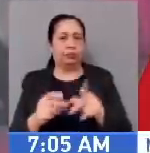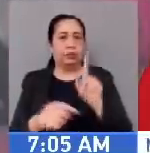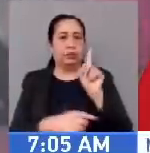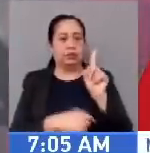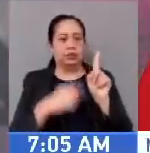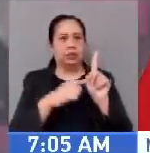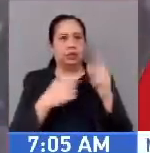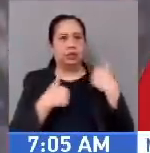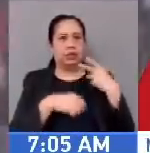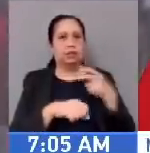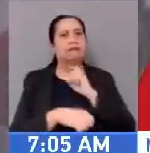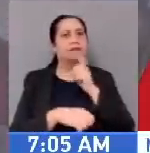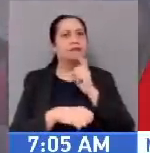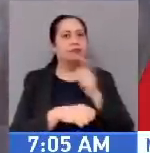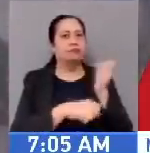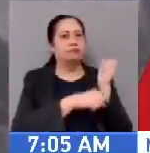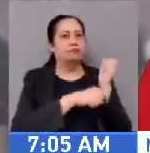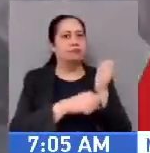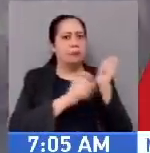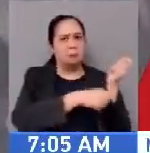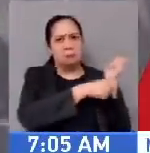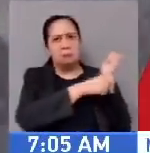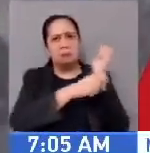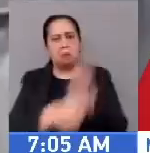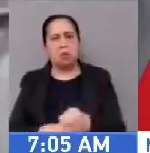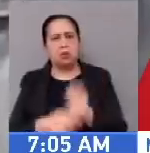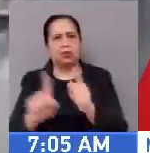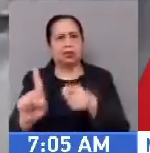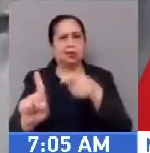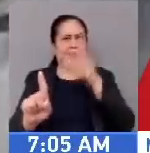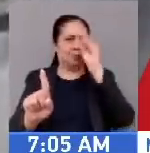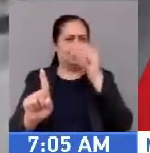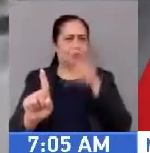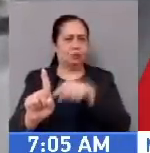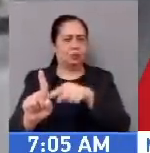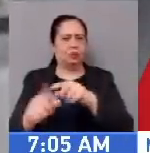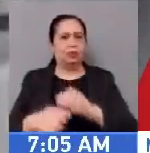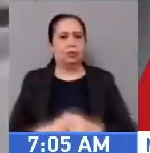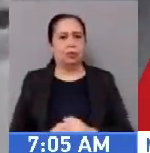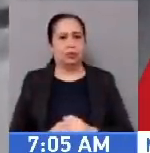at agad hinataw sa isang lalaki.